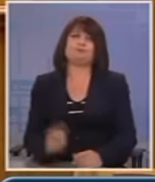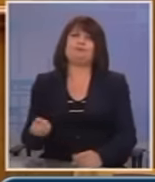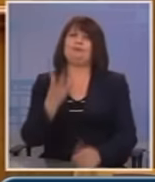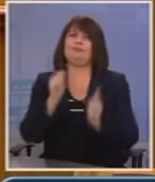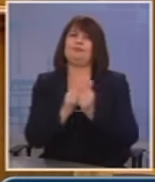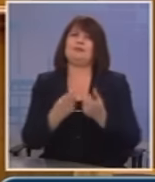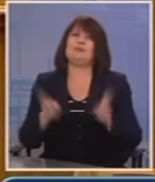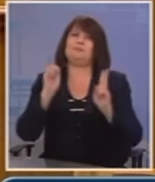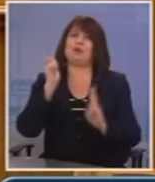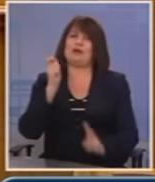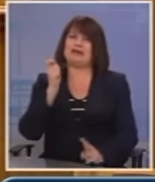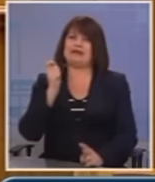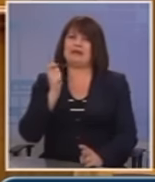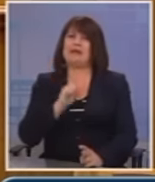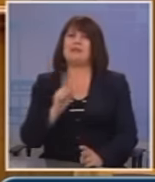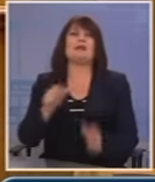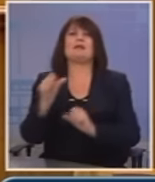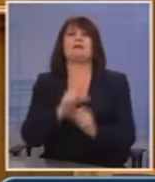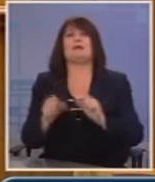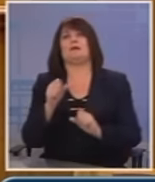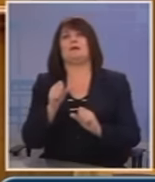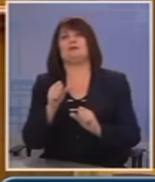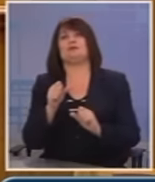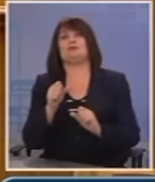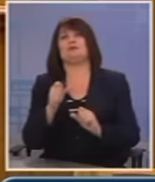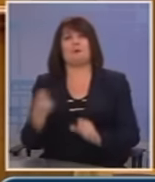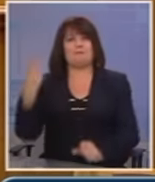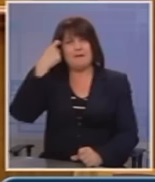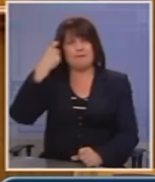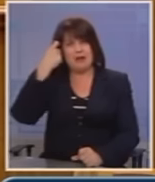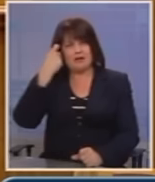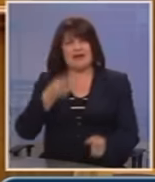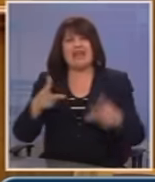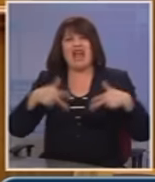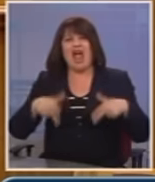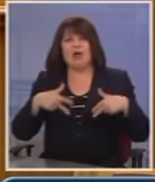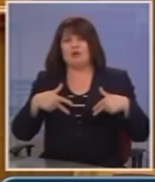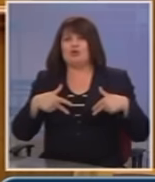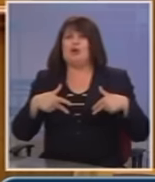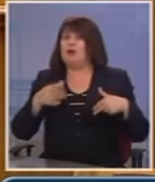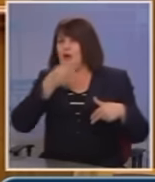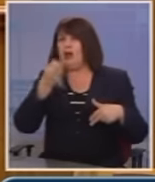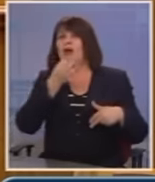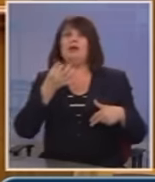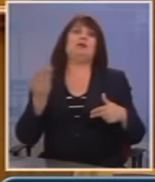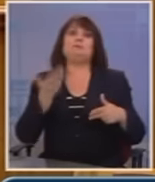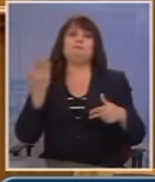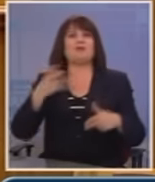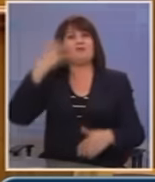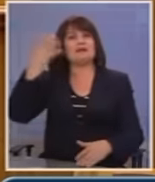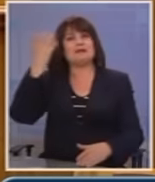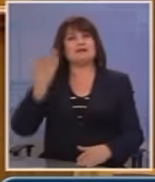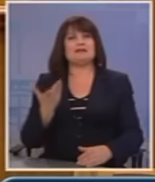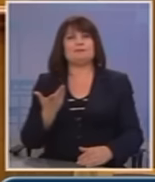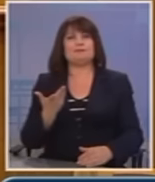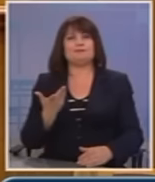νεοφιλελεύθερες πολιτικές δεν θα αλλάξουν με αυτοκτονίες κρατών και γραφικές αναφορές στο κούκι,